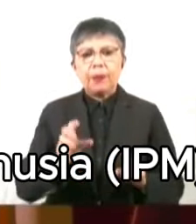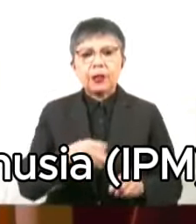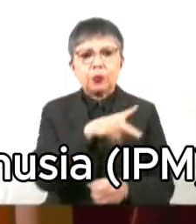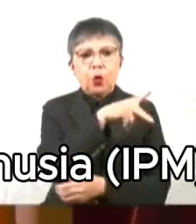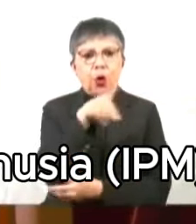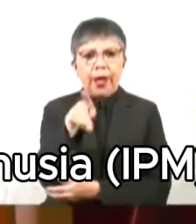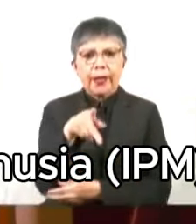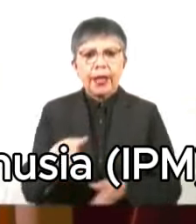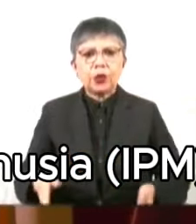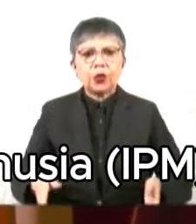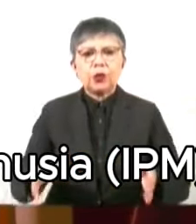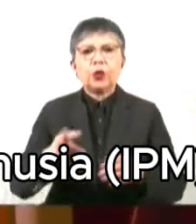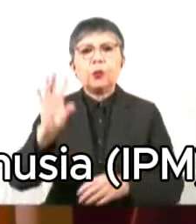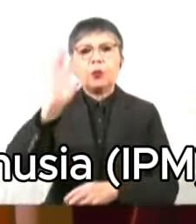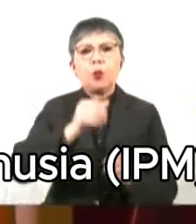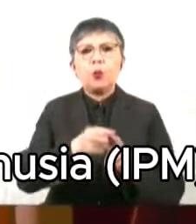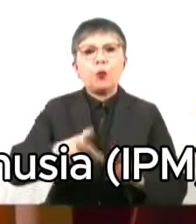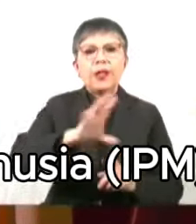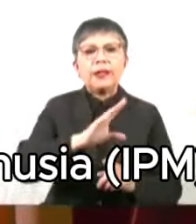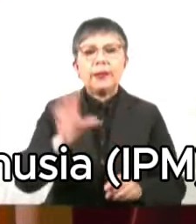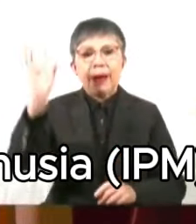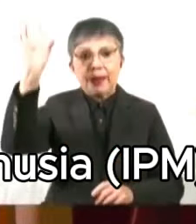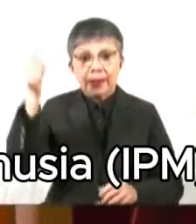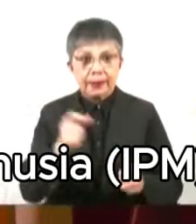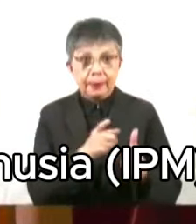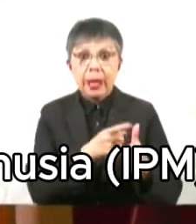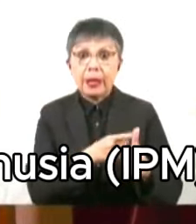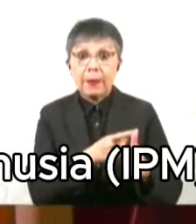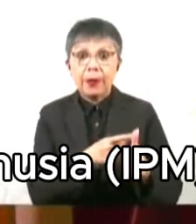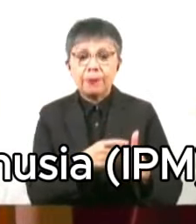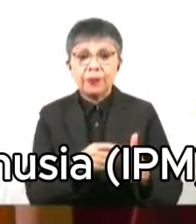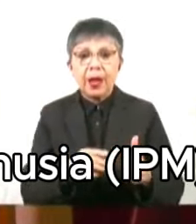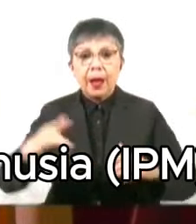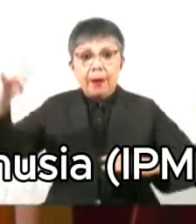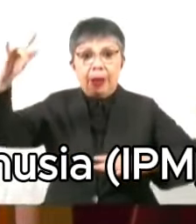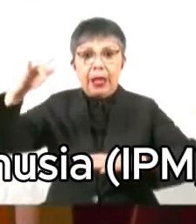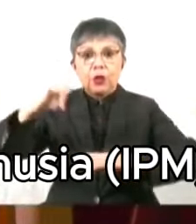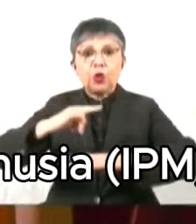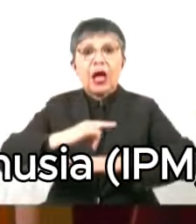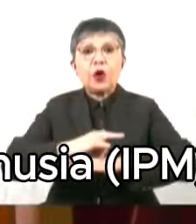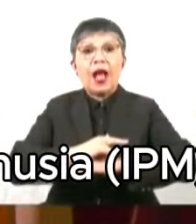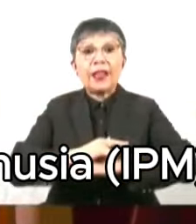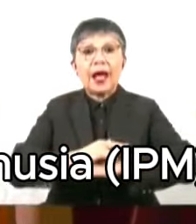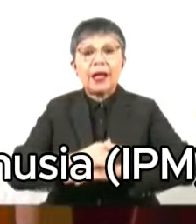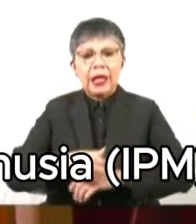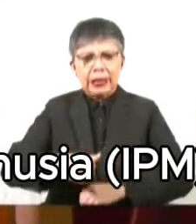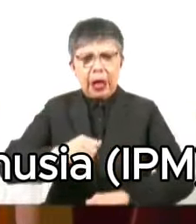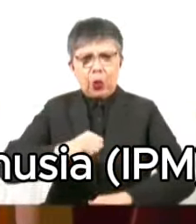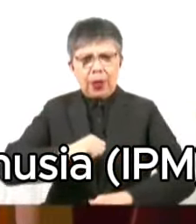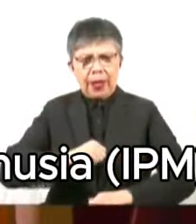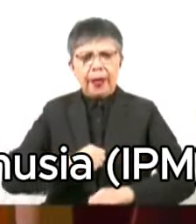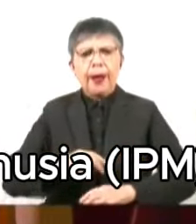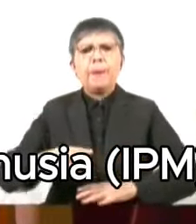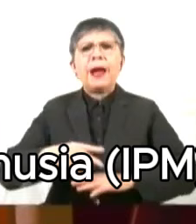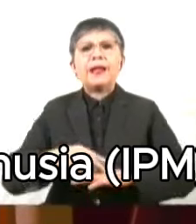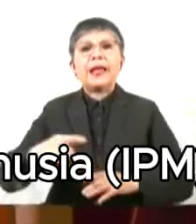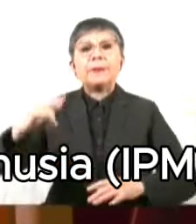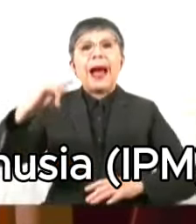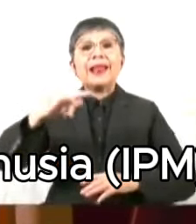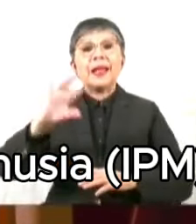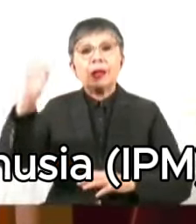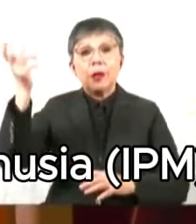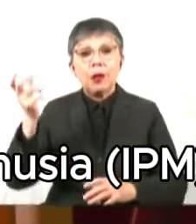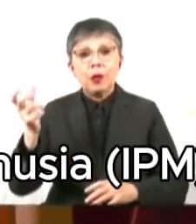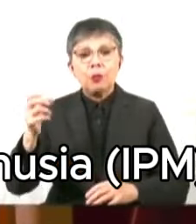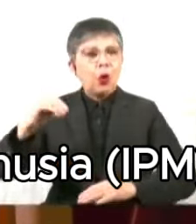nasional kepada provinsi banteng yang pertama adalah Bandara Soekarno Hatta itu diakui sebagai bandara Banten bukan